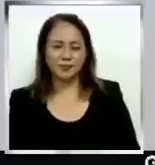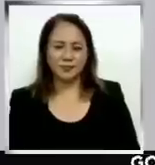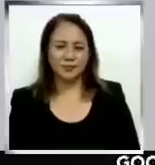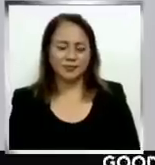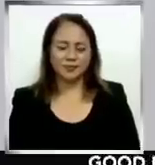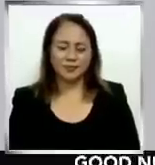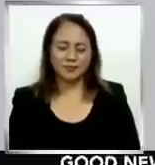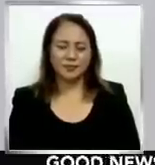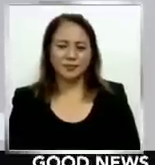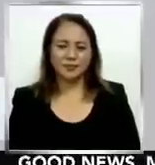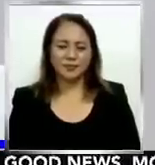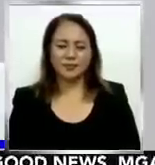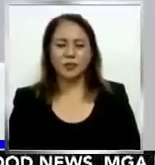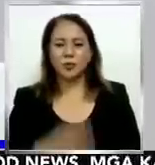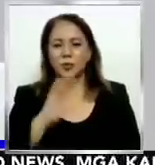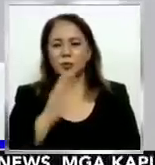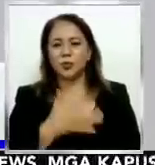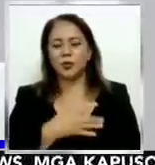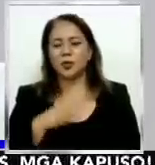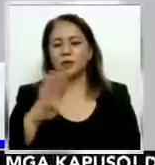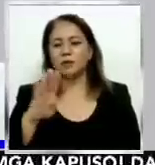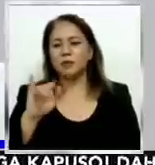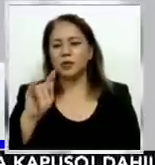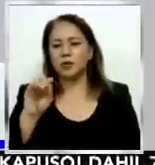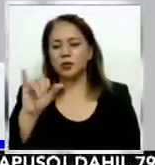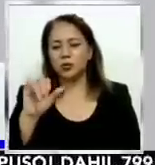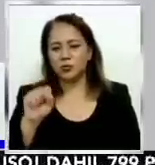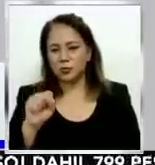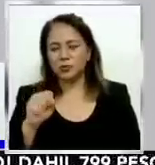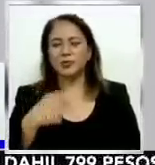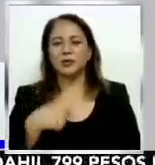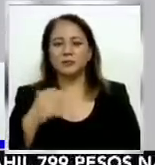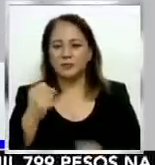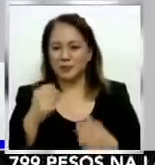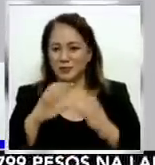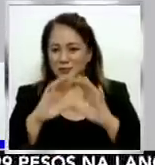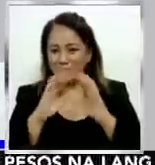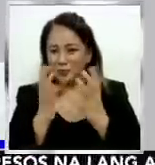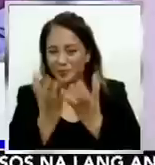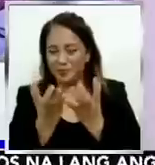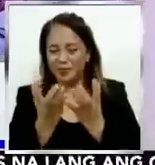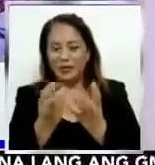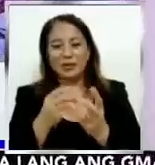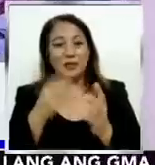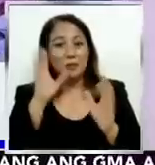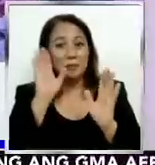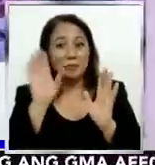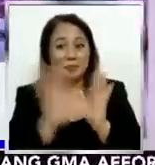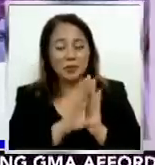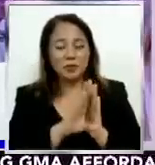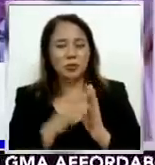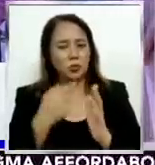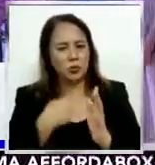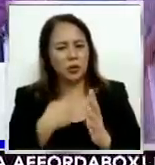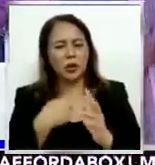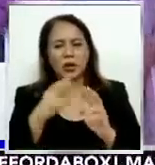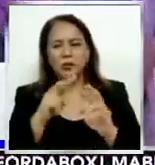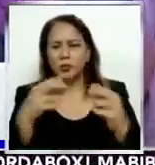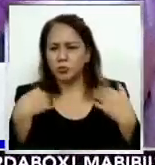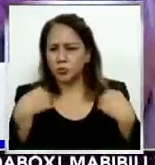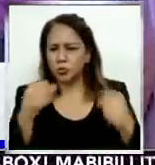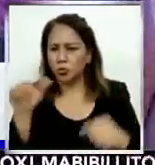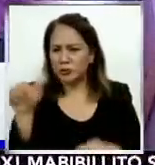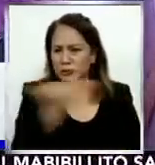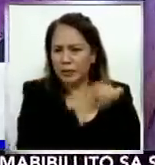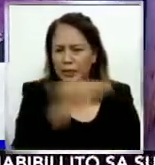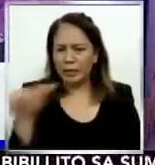Welcome to the Bitoy Multiverse! Ang larawang yan, kinaaliwan ng mga netizen dahil sa very strong resemblance ni Kapuso